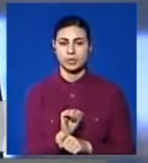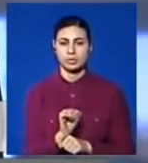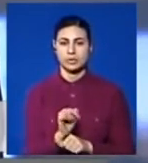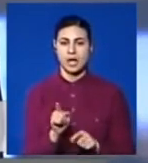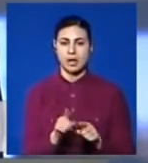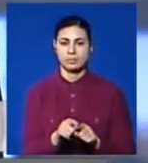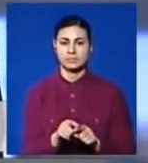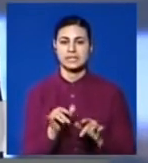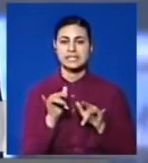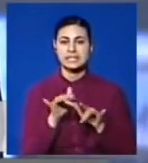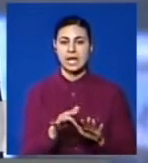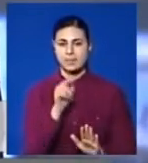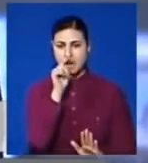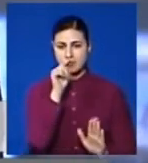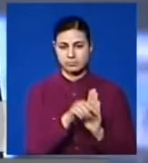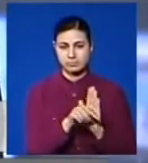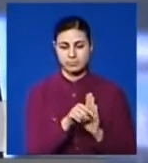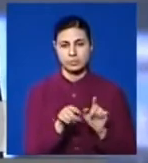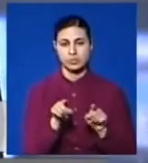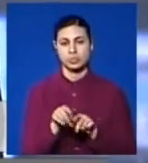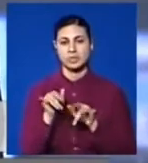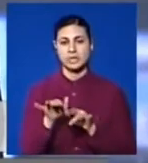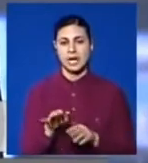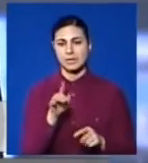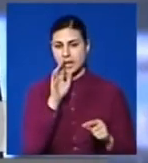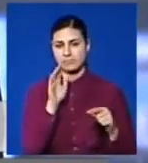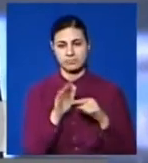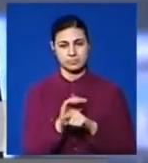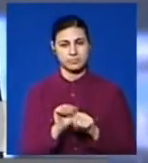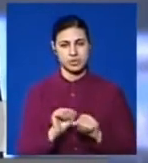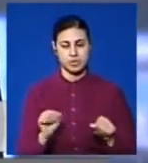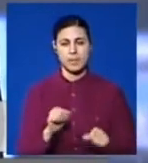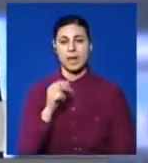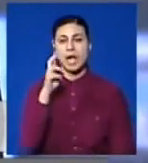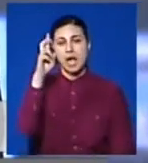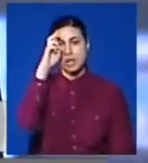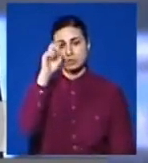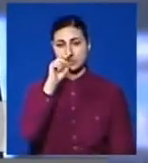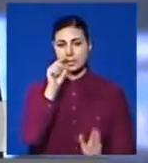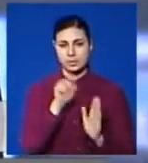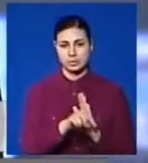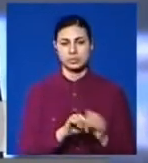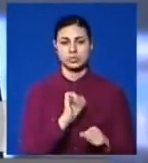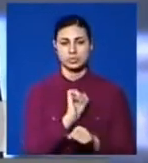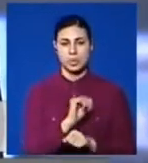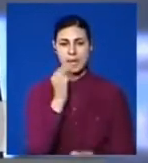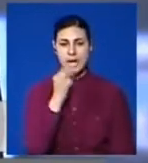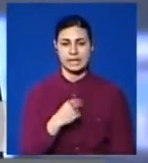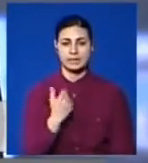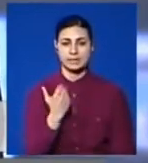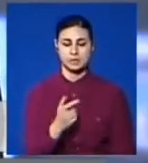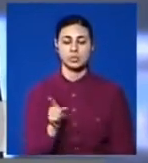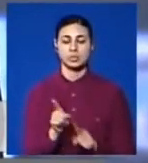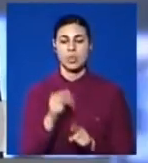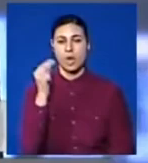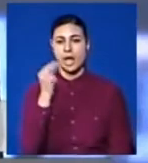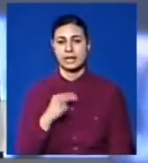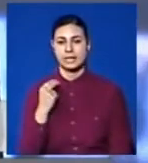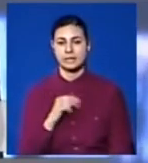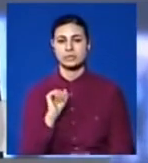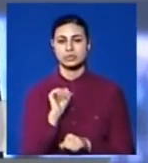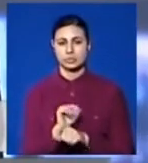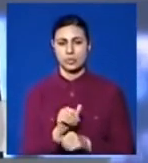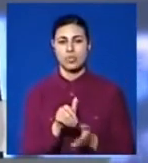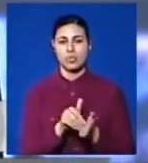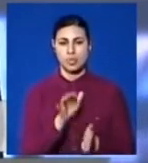ერთმანეთის საქმეებში ჩარევა, ხელისუფლება უნდა შეწყვეტოს ეკლესიის საქმეებში ჩარევა და ეკლესიამაც უნდა